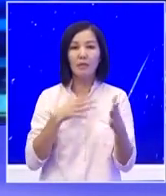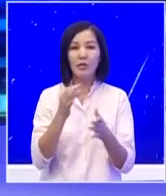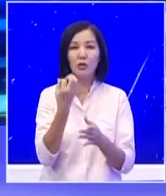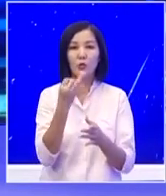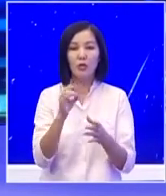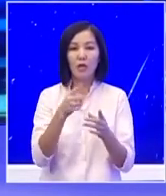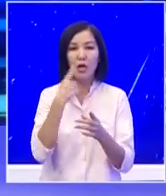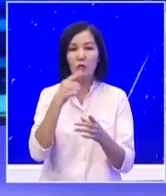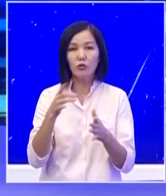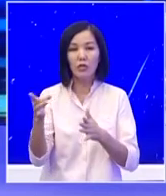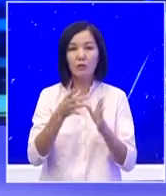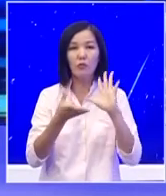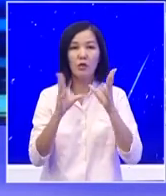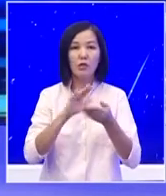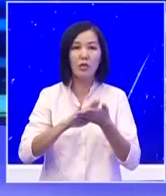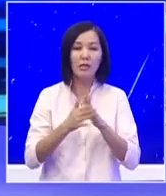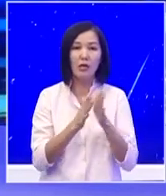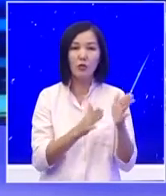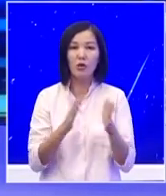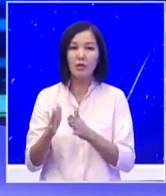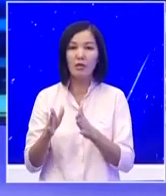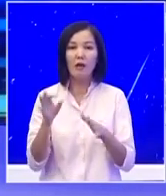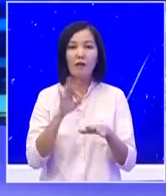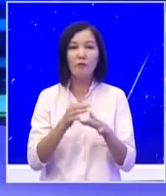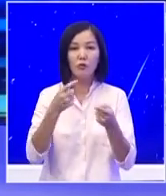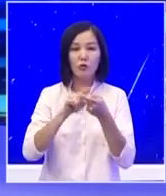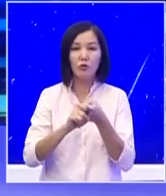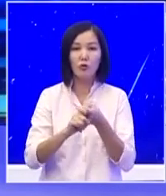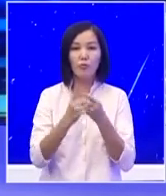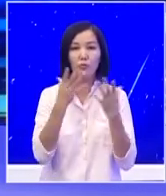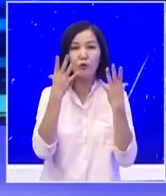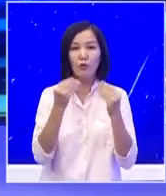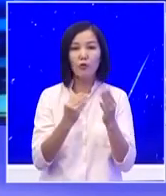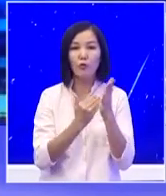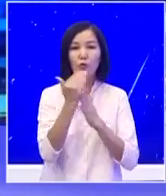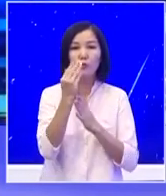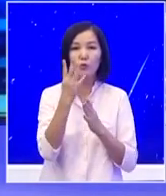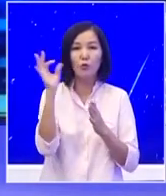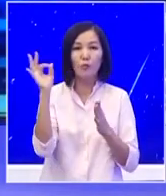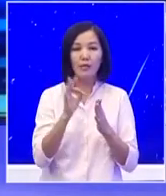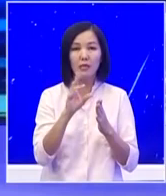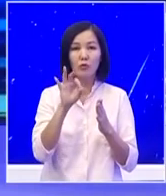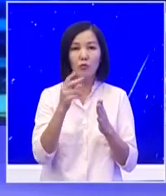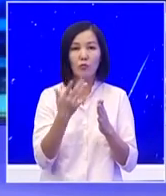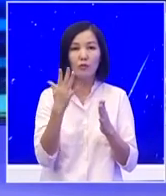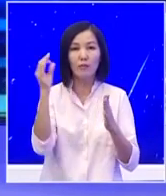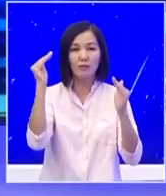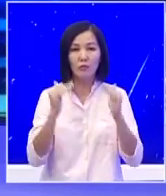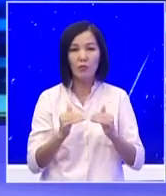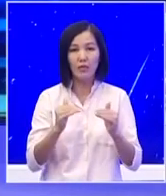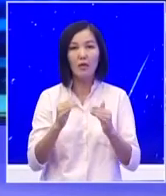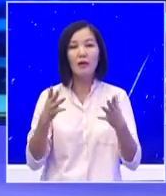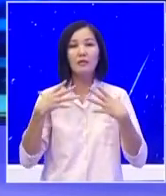Сойдың ақпарынша, республикада эпидемиологиялық жағдай тұрақталды. Вирусты жұқтырудың тәуліктік өсімі 4%-тен 0,5%-ға дейін